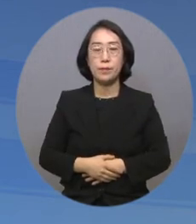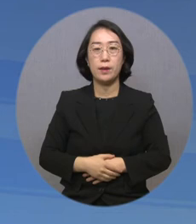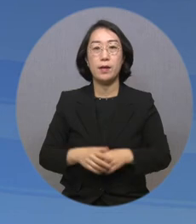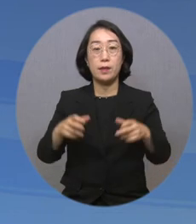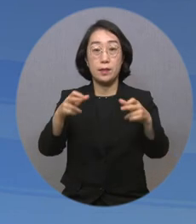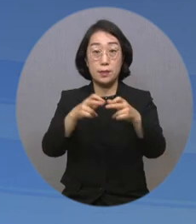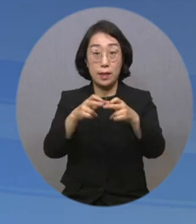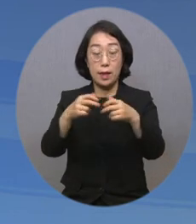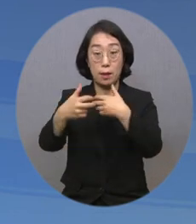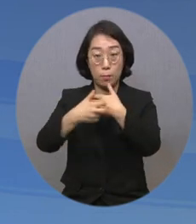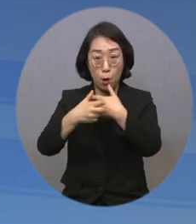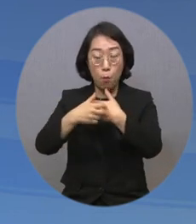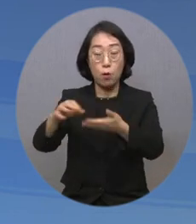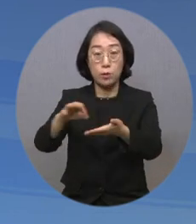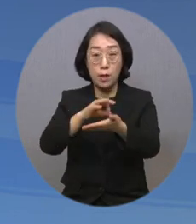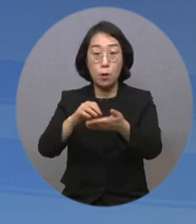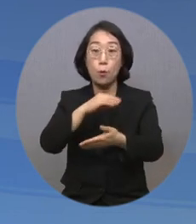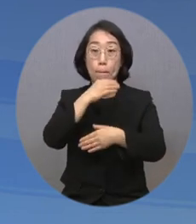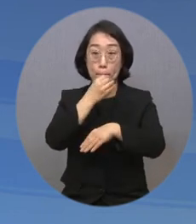장애인의 의료 접근성 보장을 위해